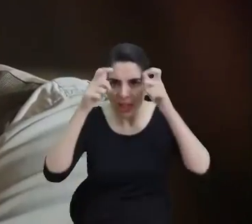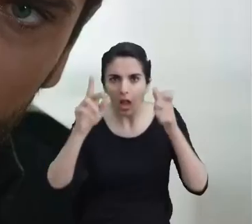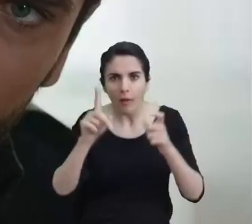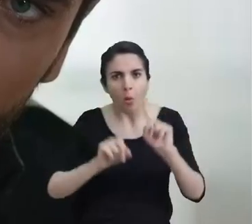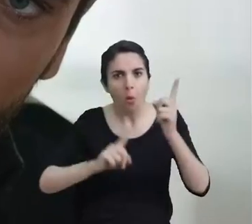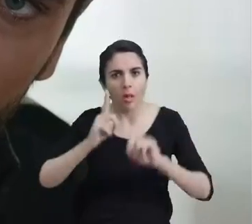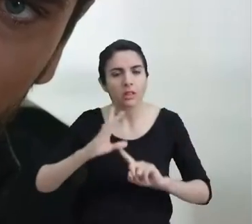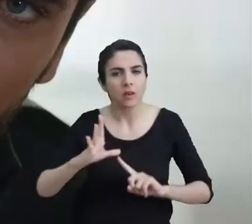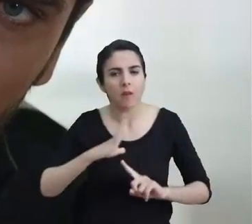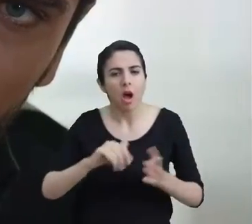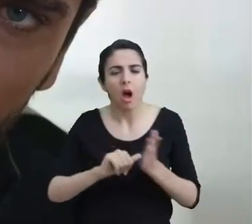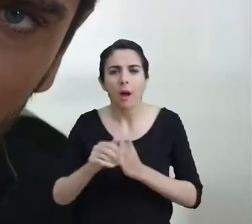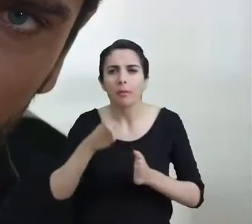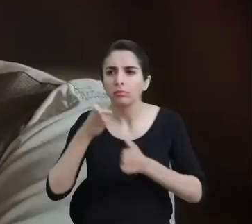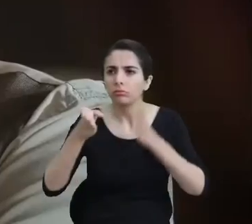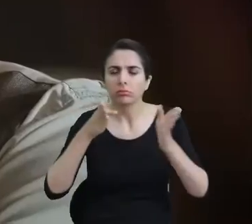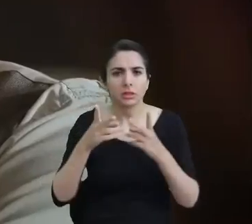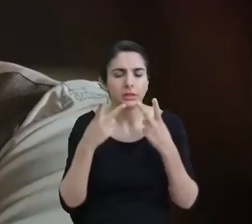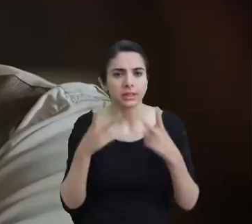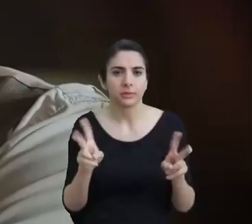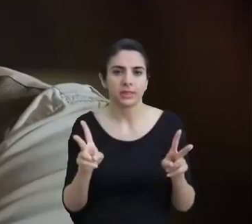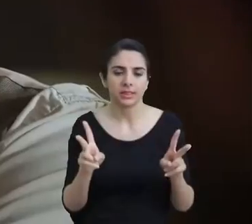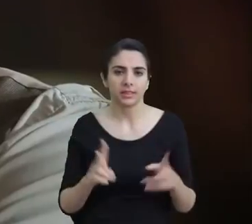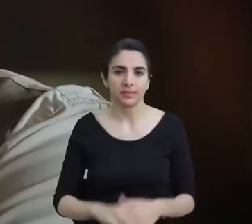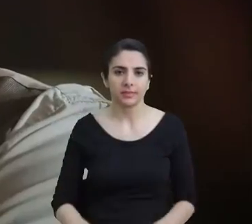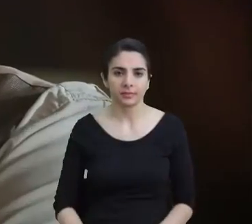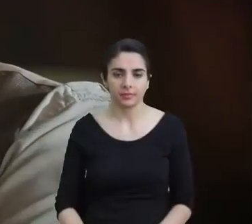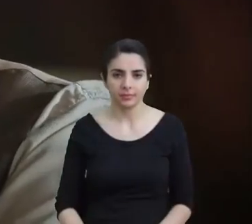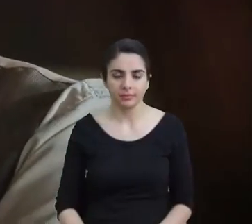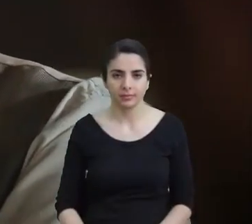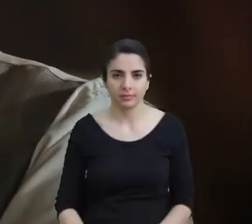Şeytan kadar kurnazlar ve her yere uzanabiliyorlar.